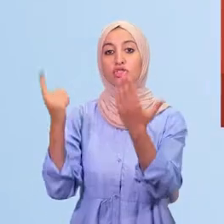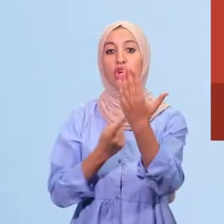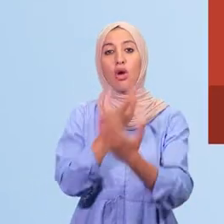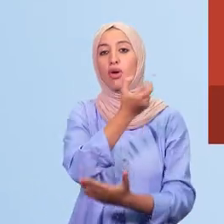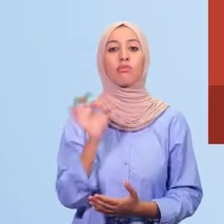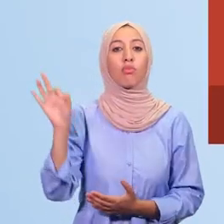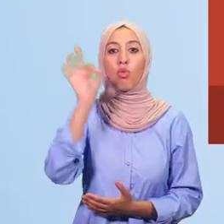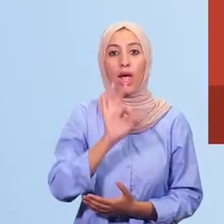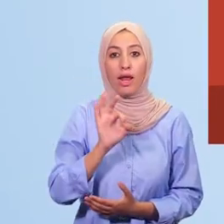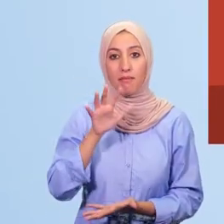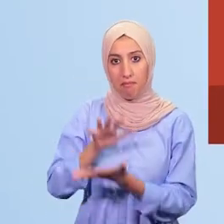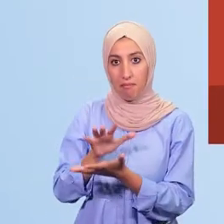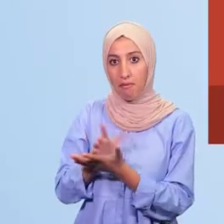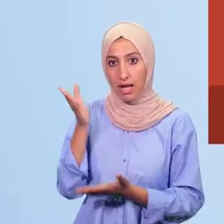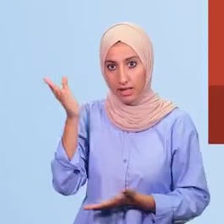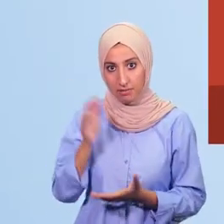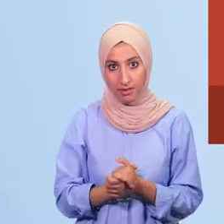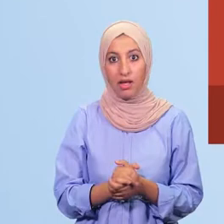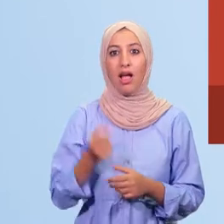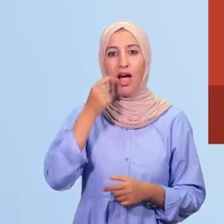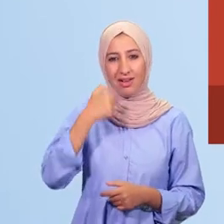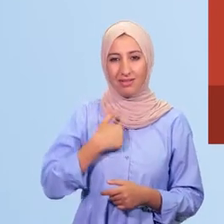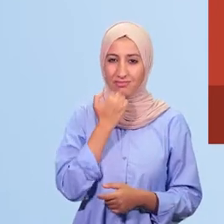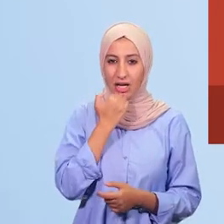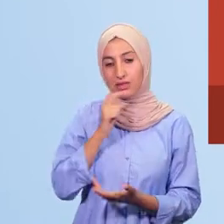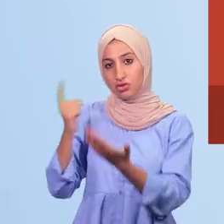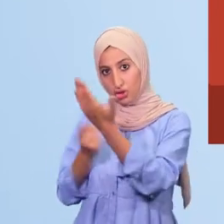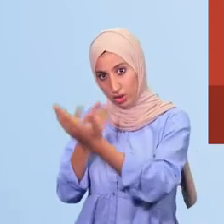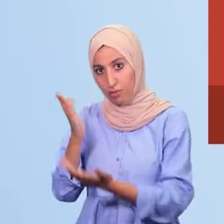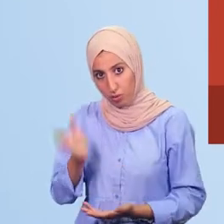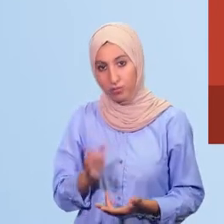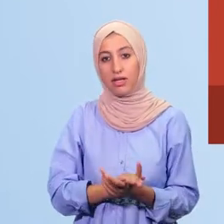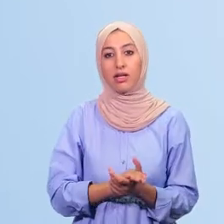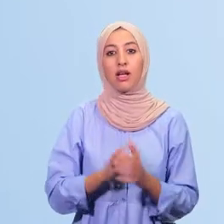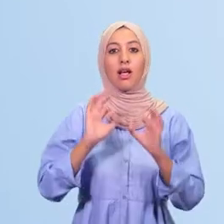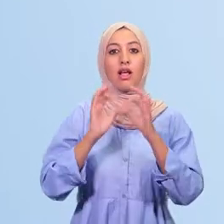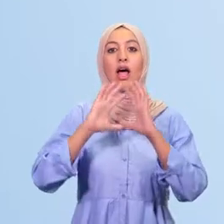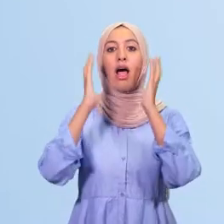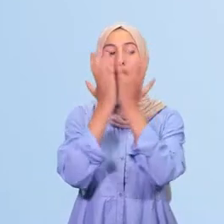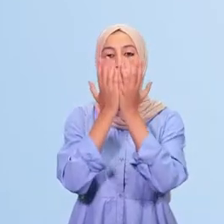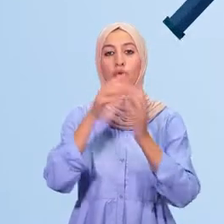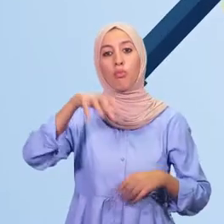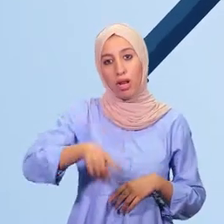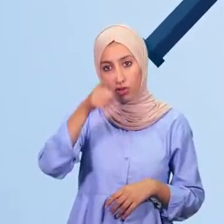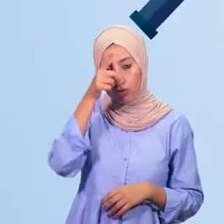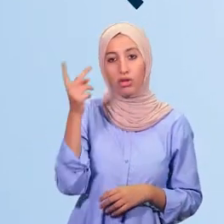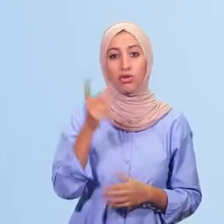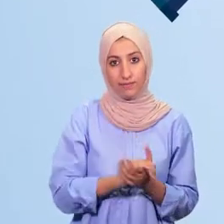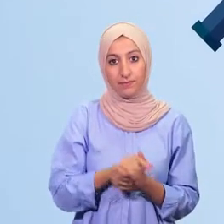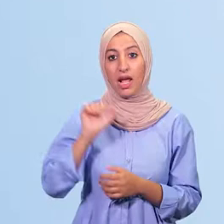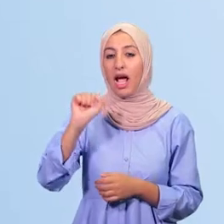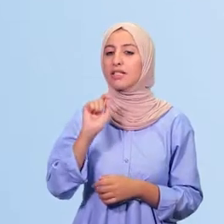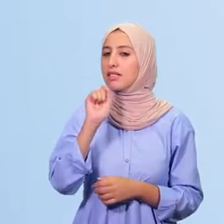الجهات القضائية المجنية عليهم، هيئات محلية ودولية، ويجري التحقيق فيها بسرية